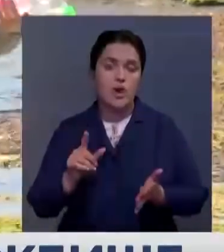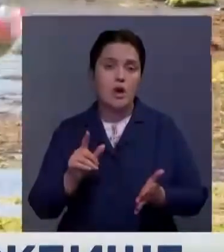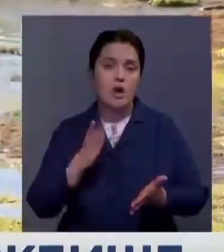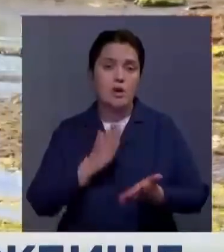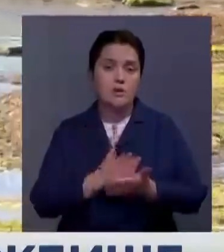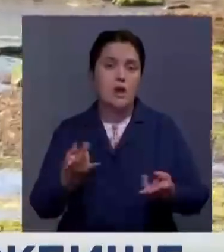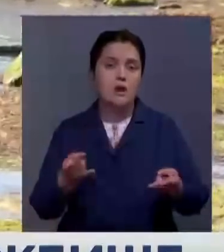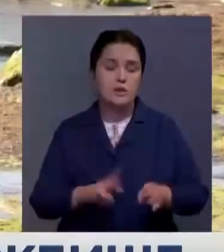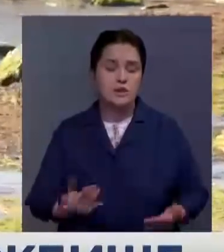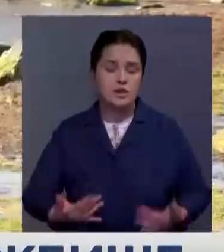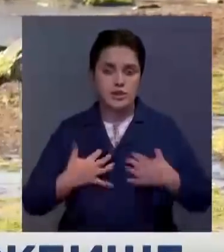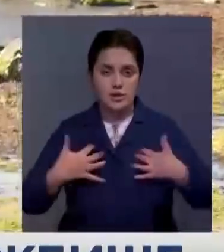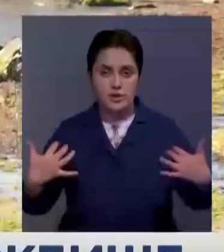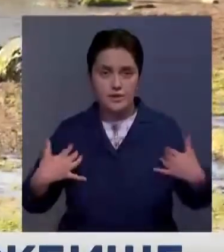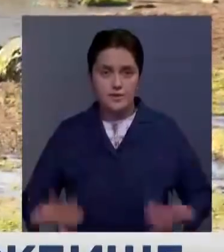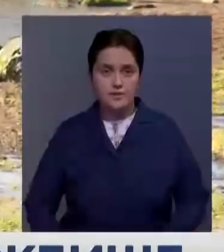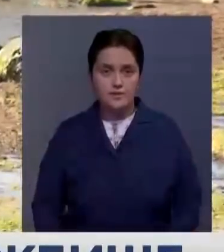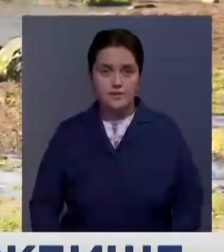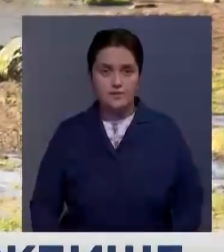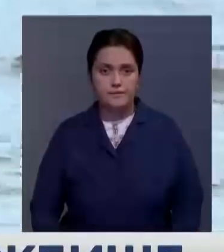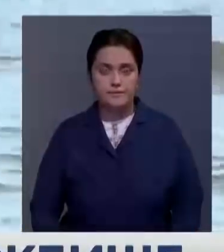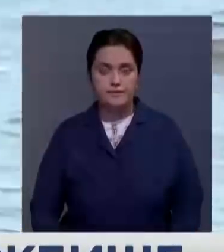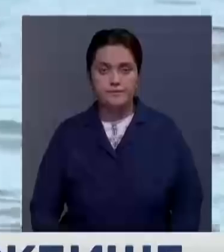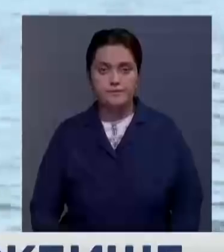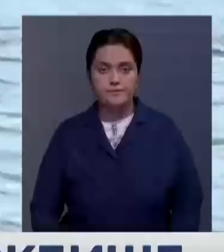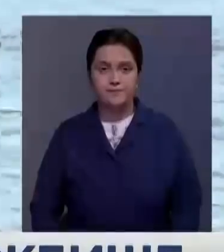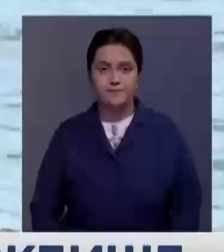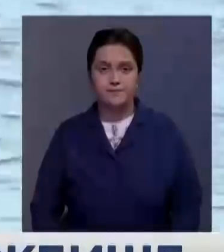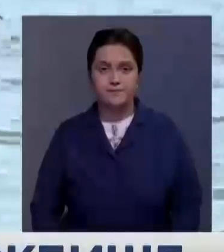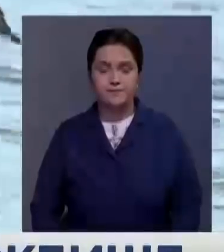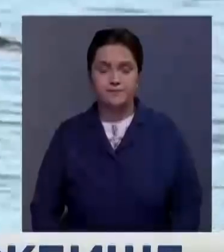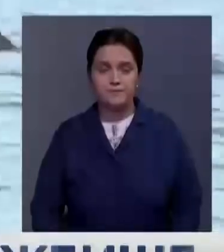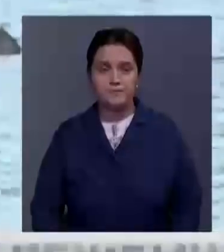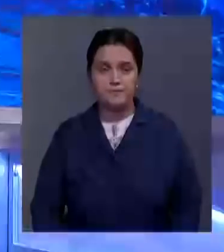Динара Нургалиева, Ринат Дусалиев, Мангистауская область, Хабар, 24.